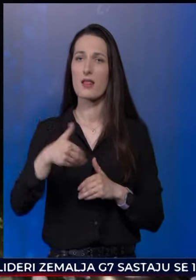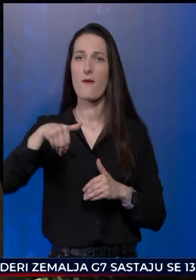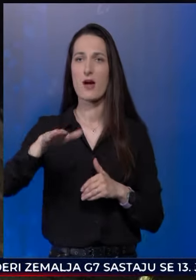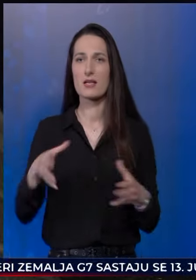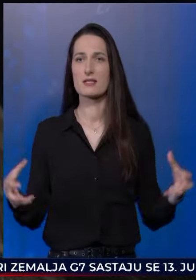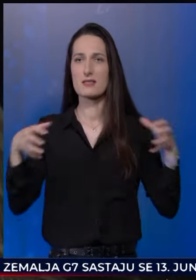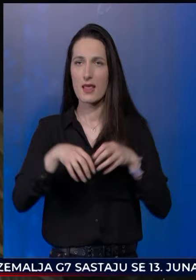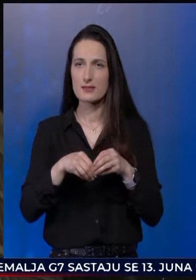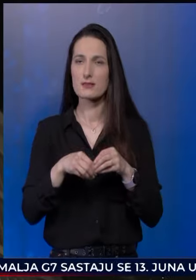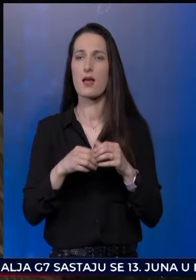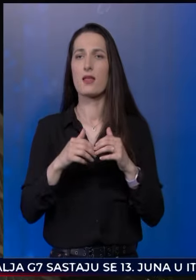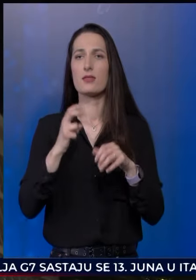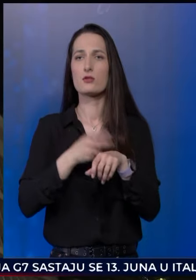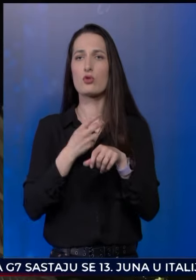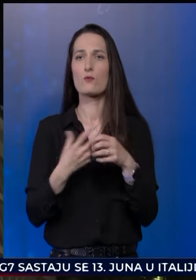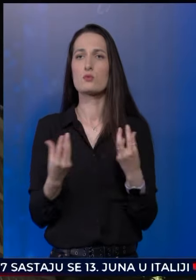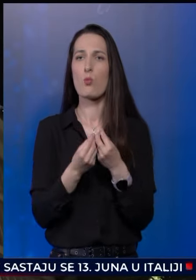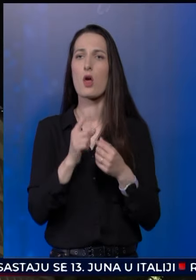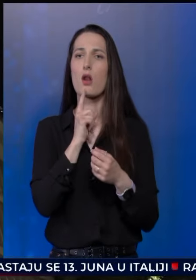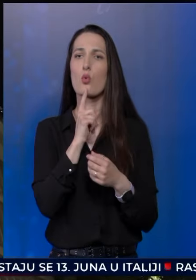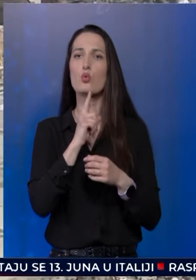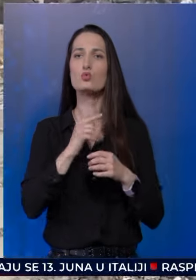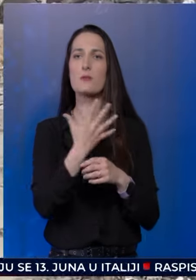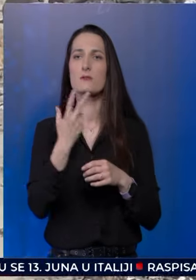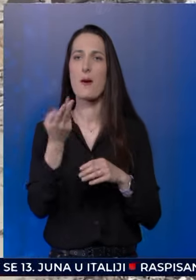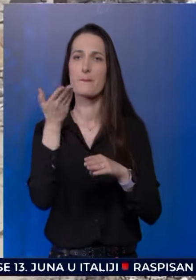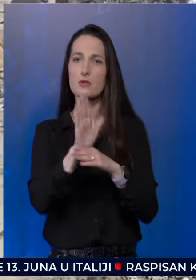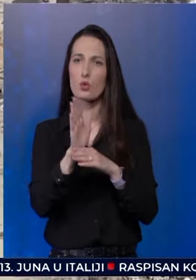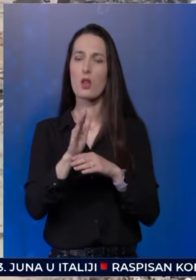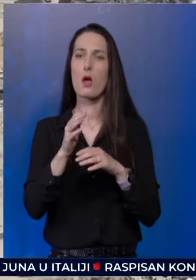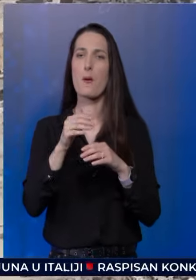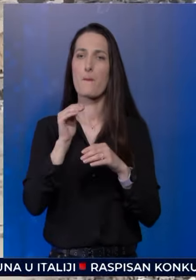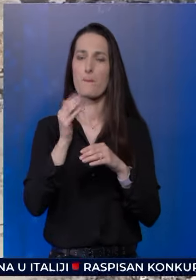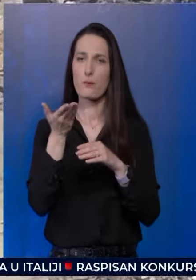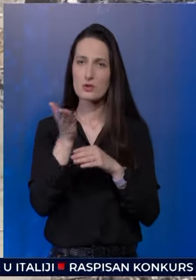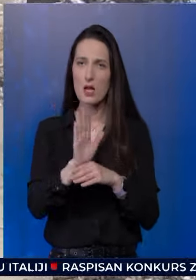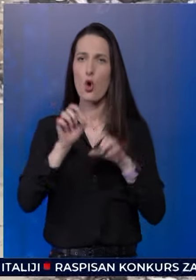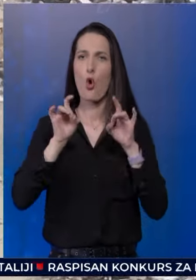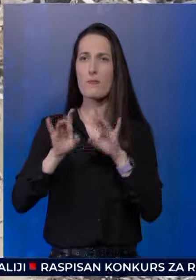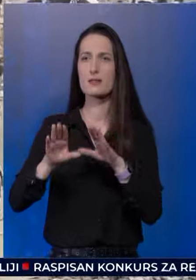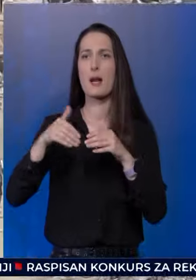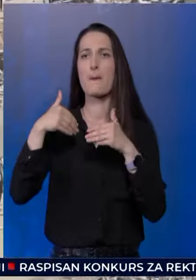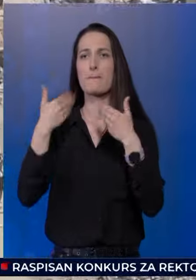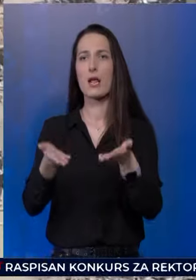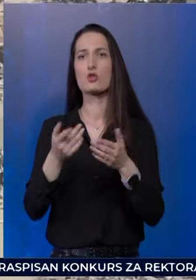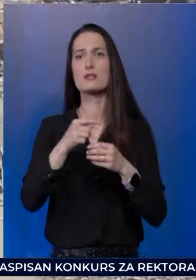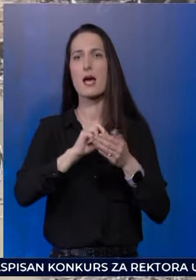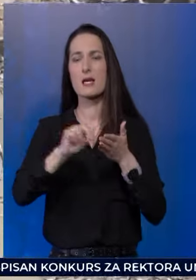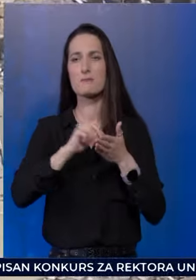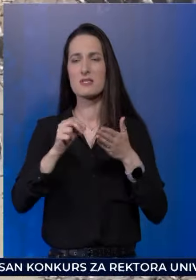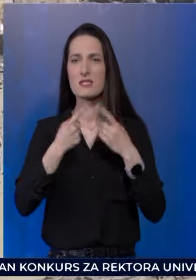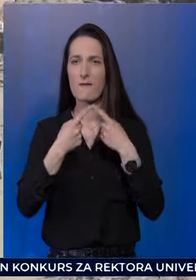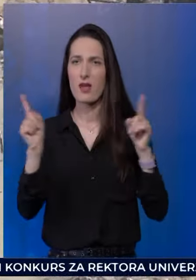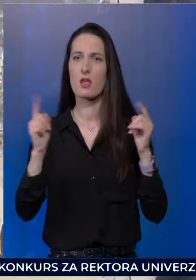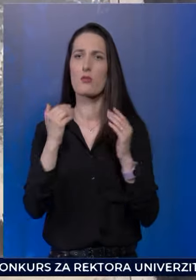kojoj su sva 20, odnosno 52 prisutna poslanika odbacili prijedlog za raspisivanje konsultativnog